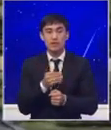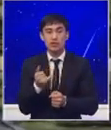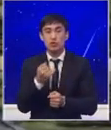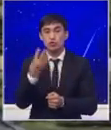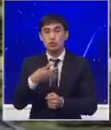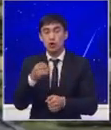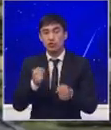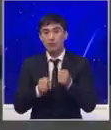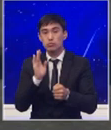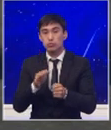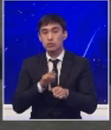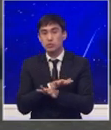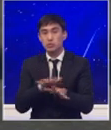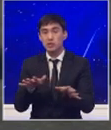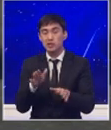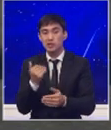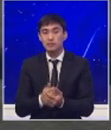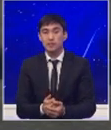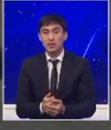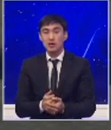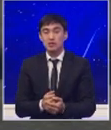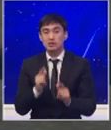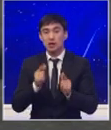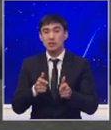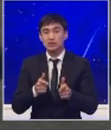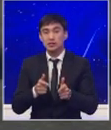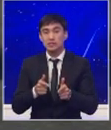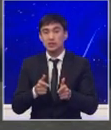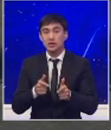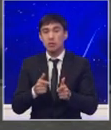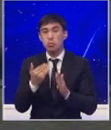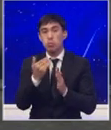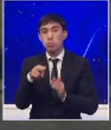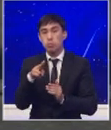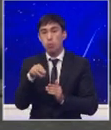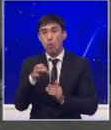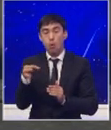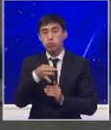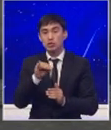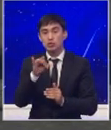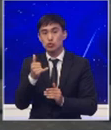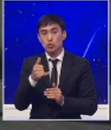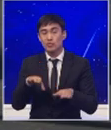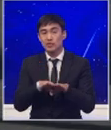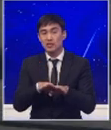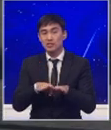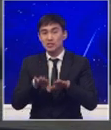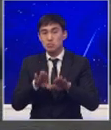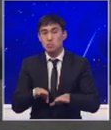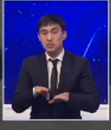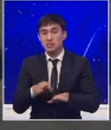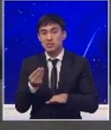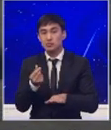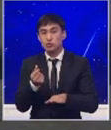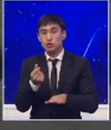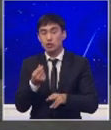40 автомобилей будут распределены согласно разнарядке по области ЖТСУ. Также вот эти вот из средств